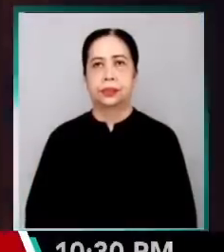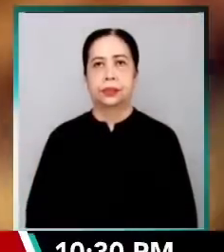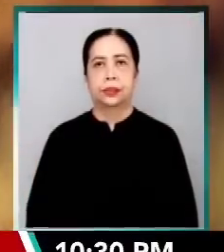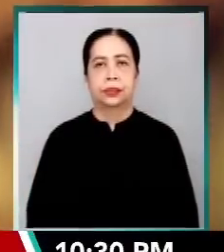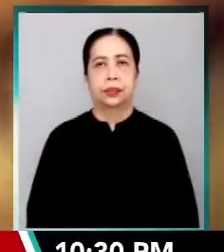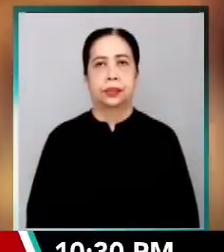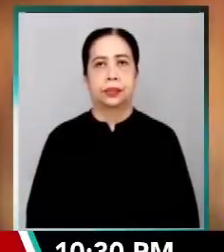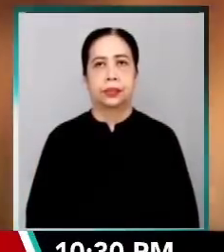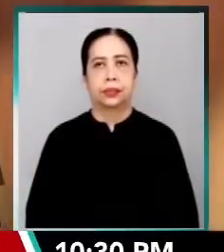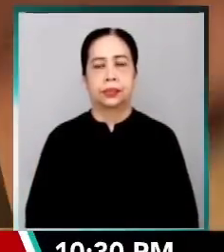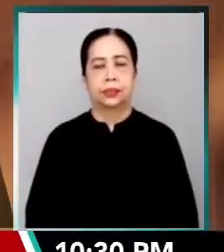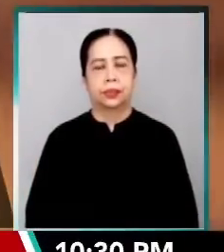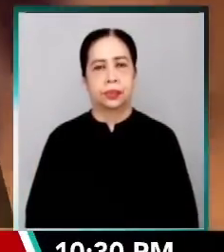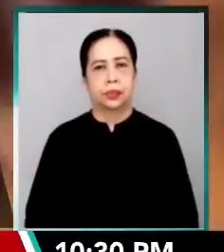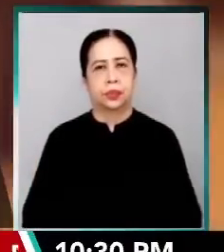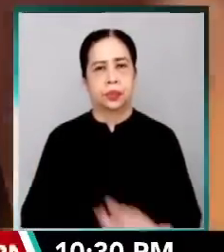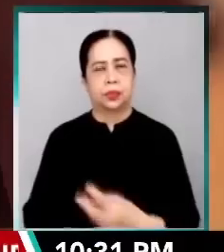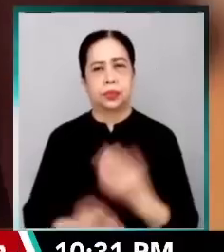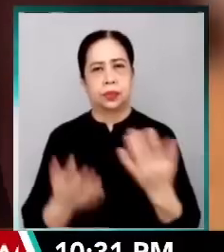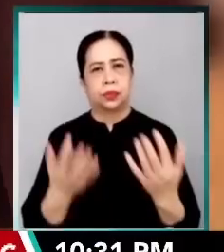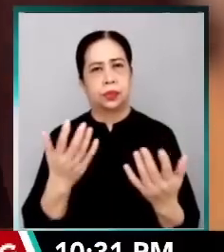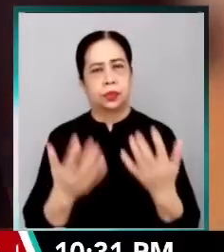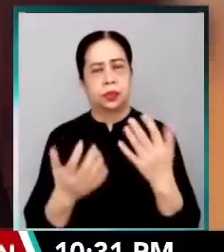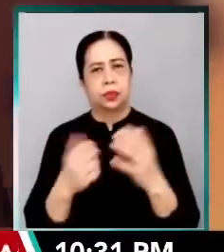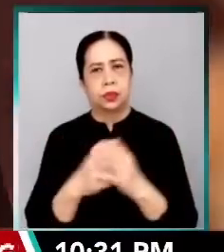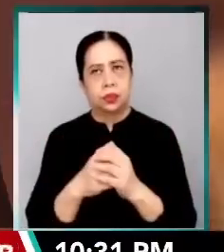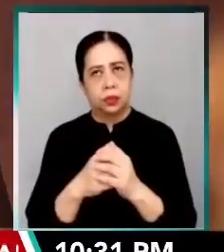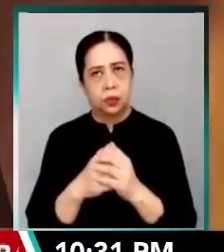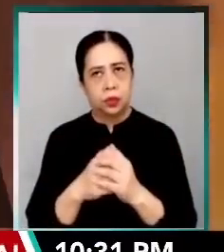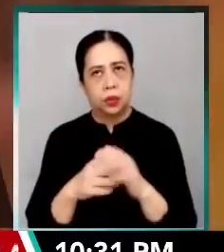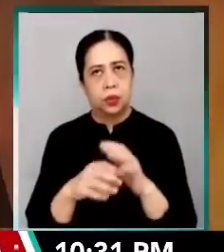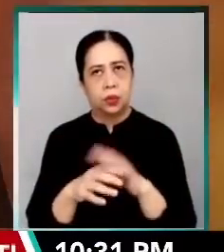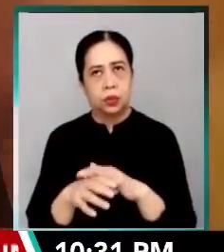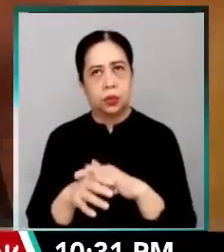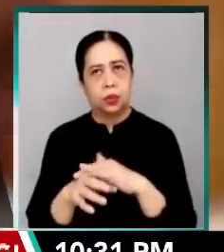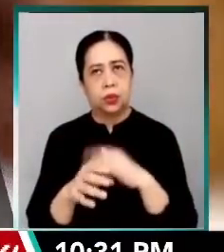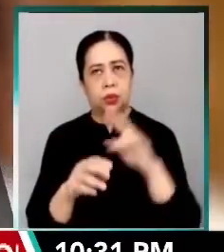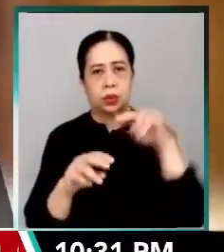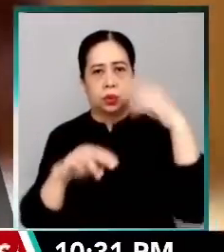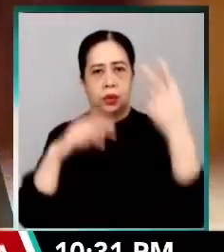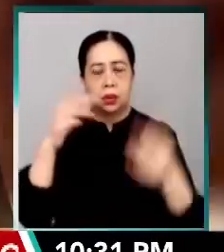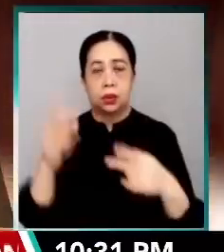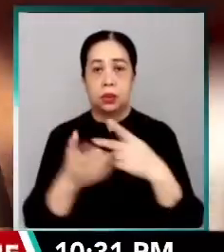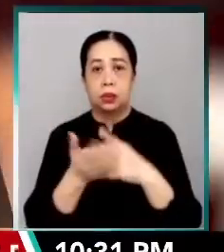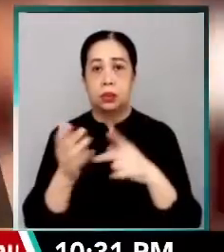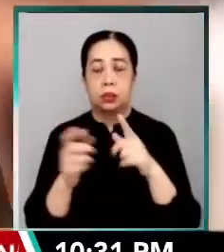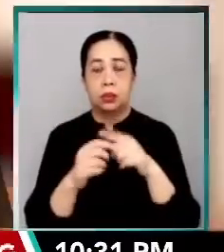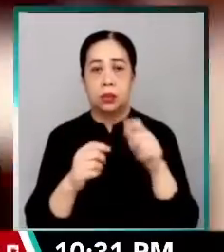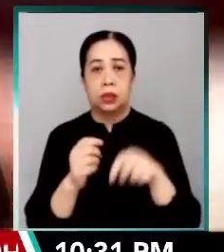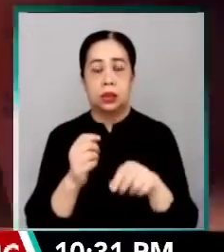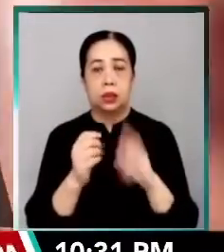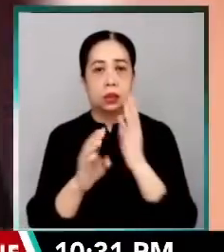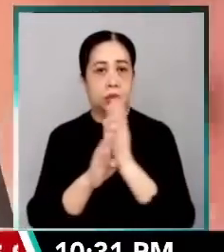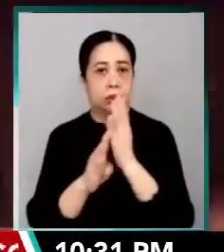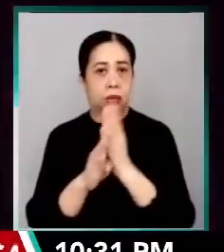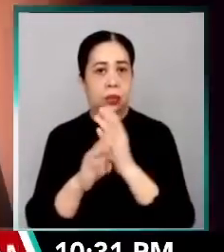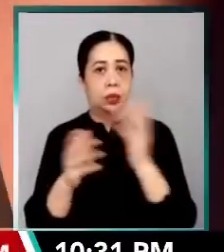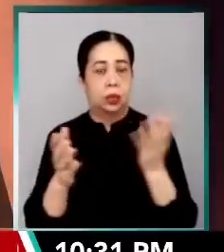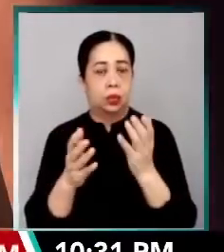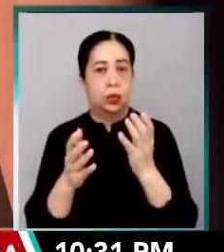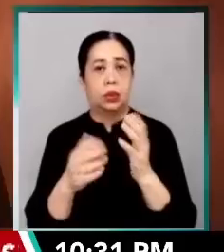Sa tindi ng apoy, unti-unti nang naglaglagan ang mga bahagi ng pampasaherong bus na yan sa Camarines